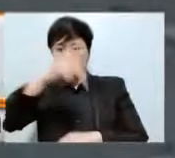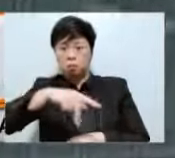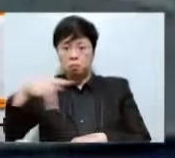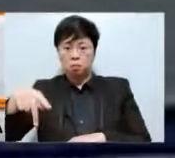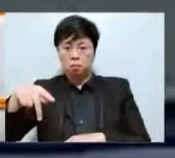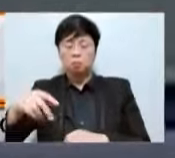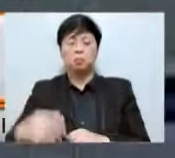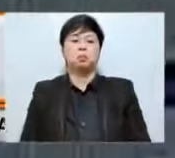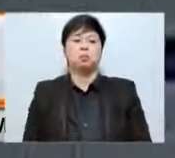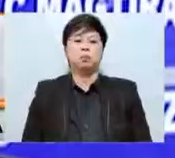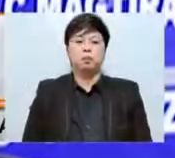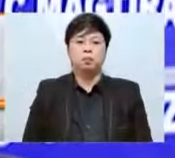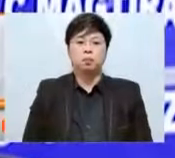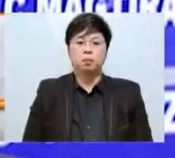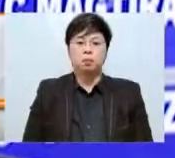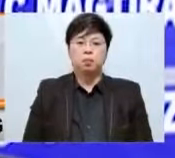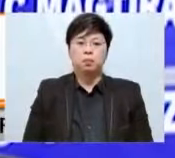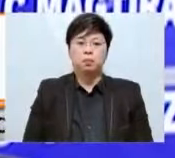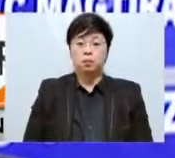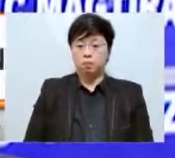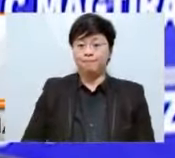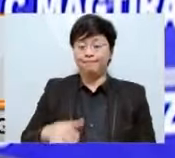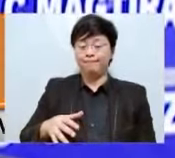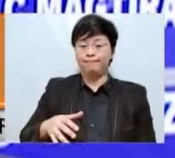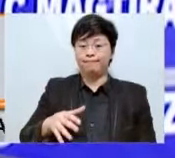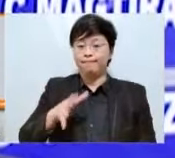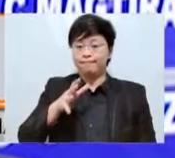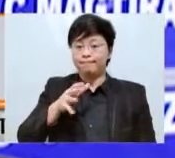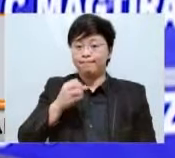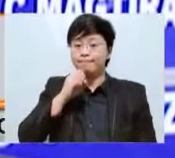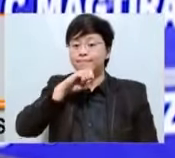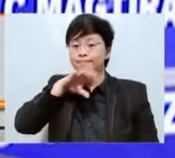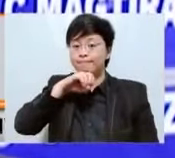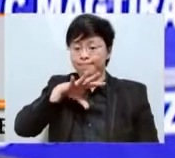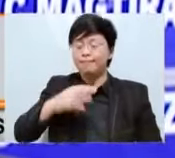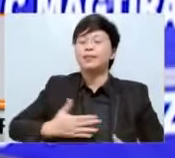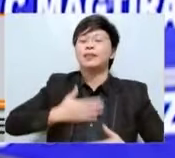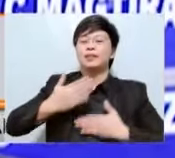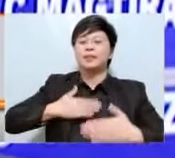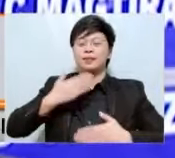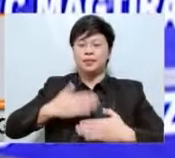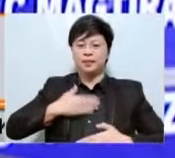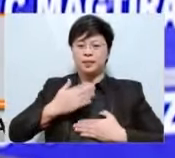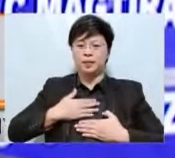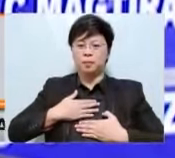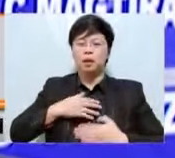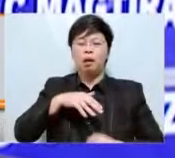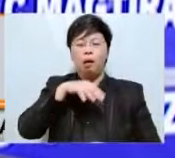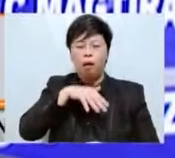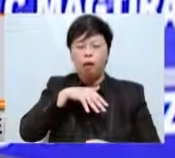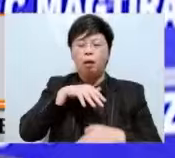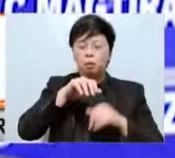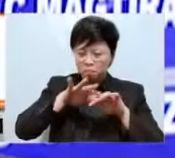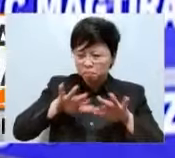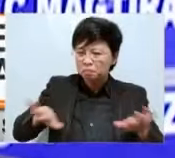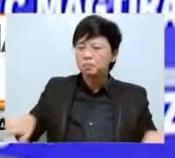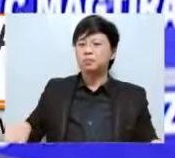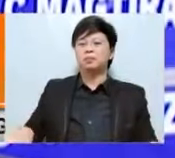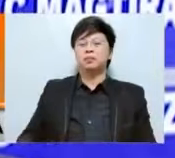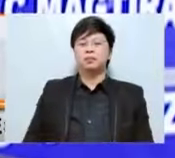Pampanga masayang masaya kami lahat ng pagod namin Nawala lahat ng lungkot